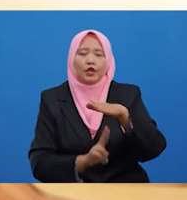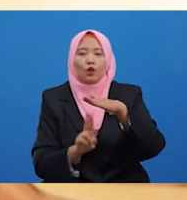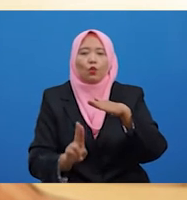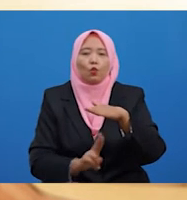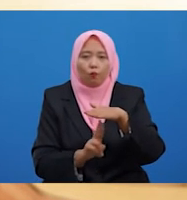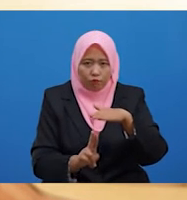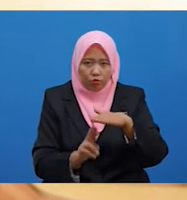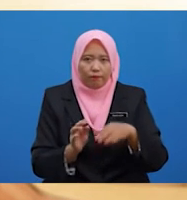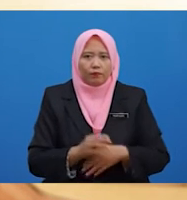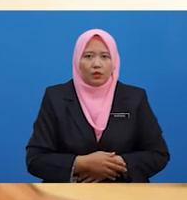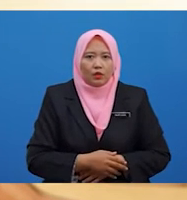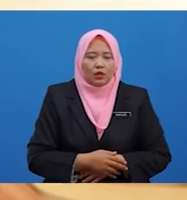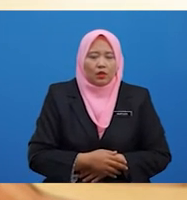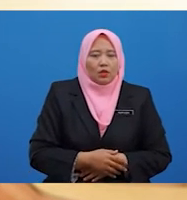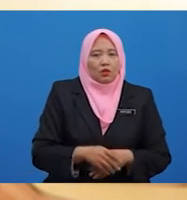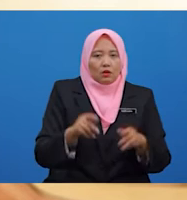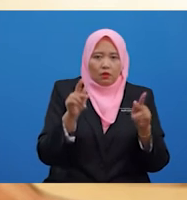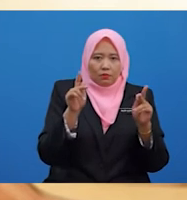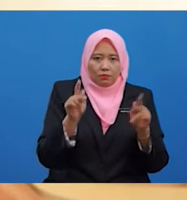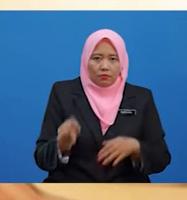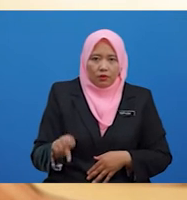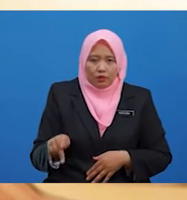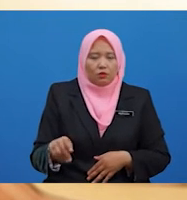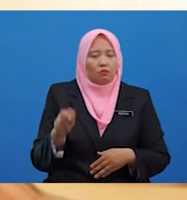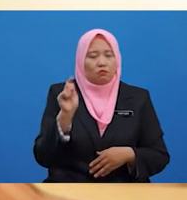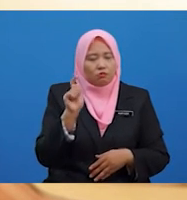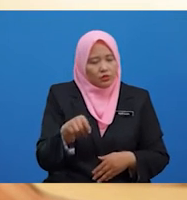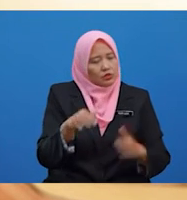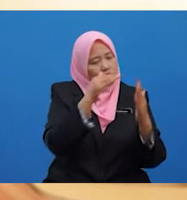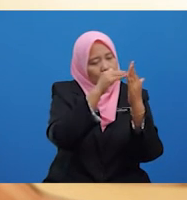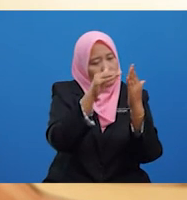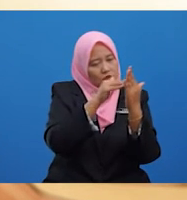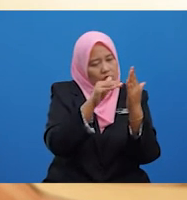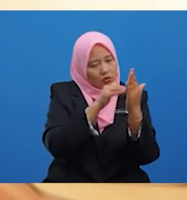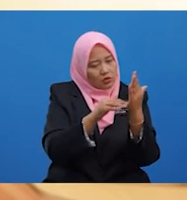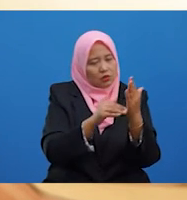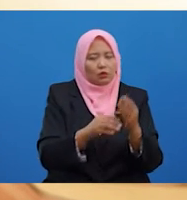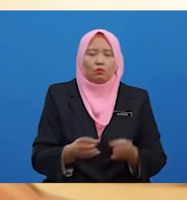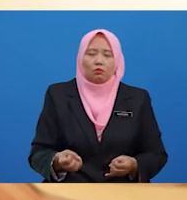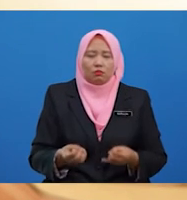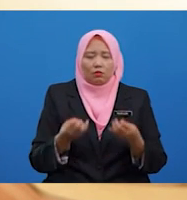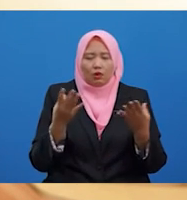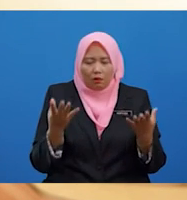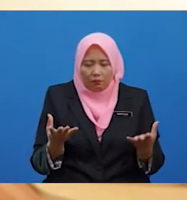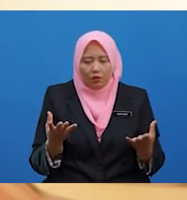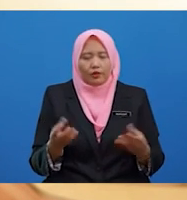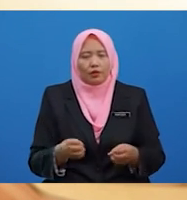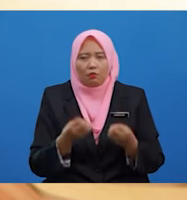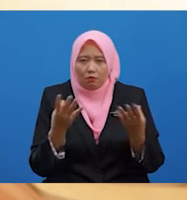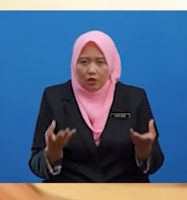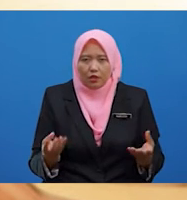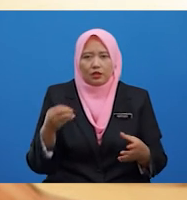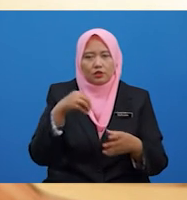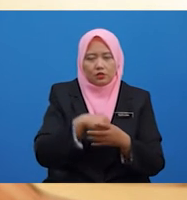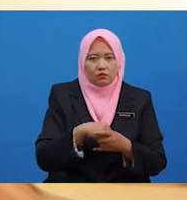Pelajar perlu senaraikan seberapa banyak pola perubahan dan pola perbandingan yang terdapat dalam soalan yang